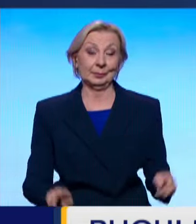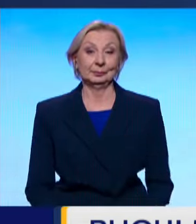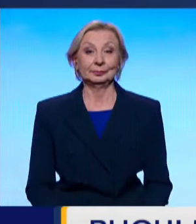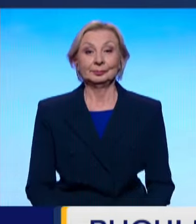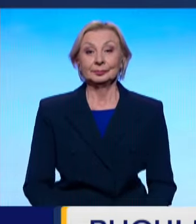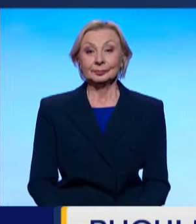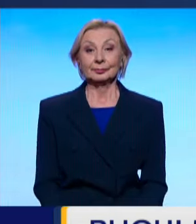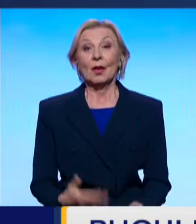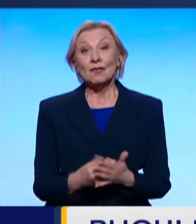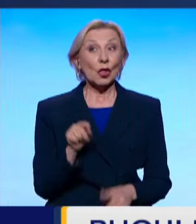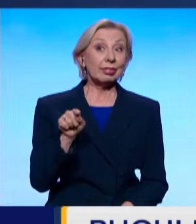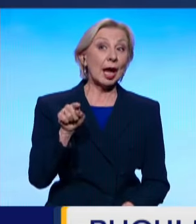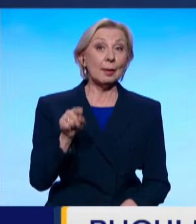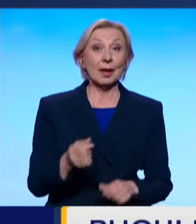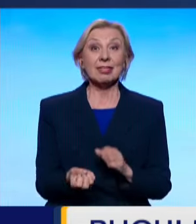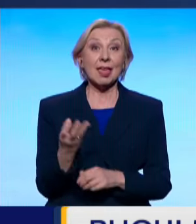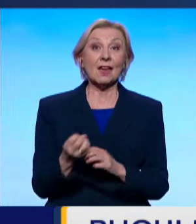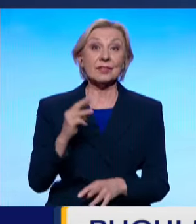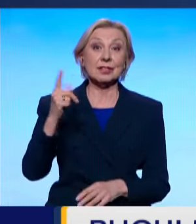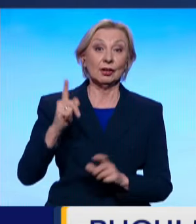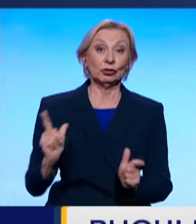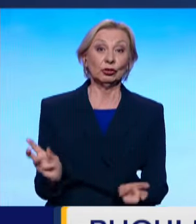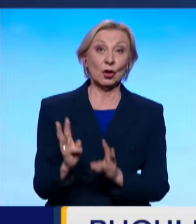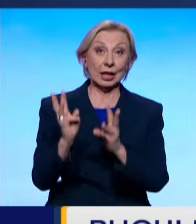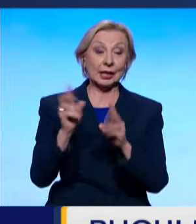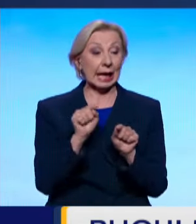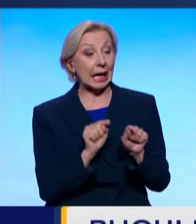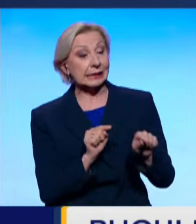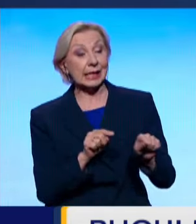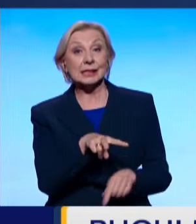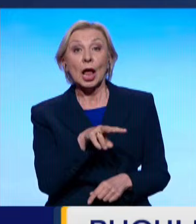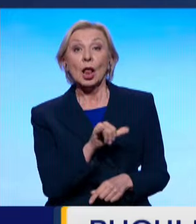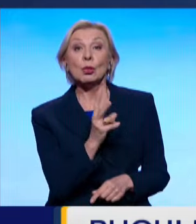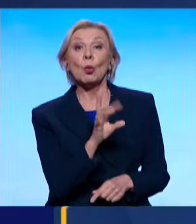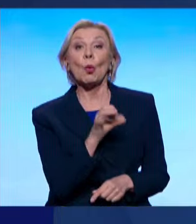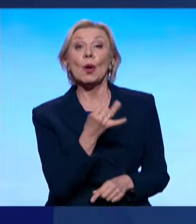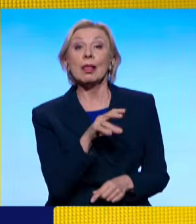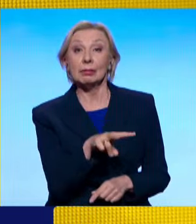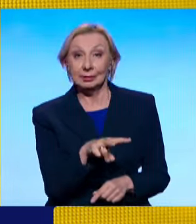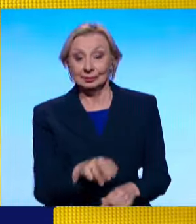А вон там нефтика догорає. А здесь Лукойл, ще не все в...